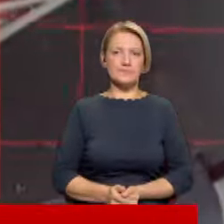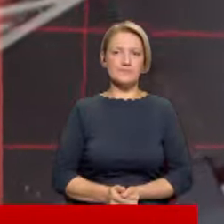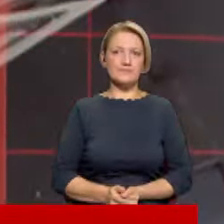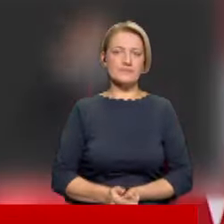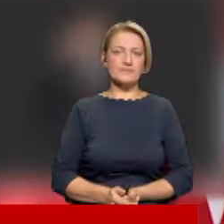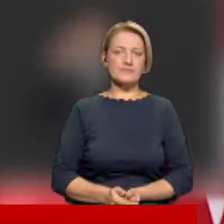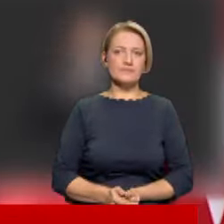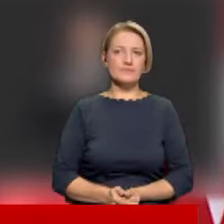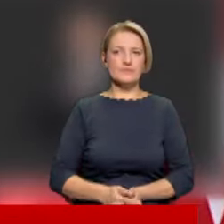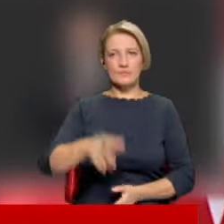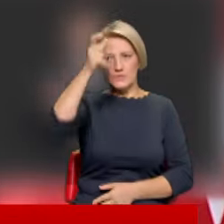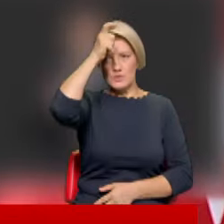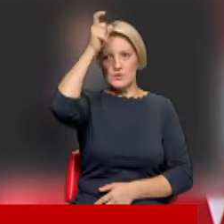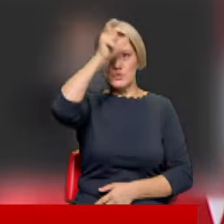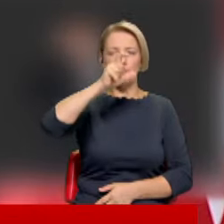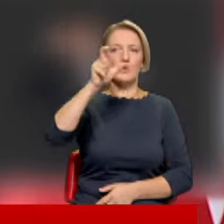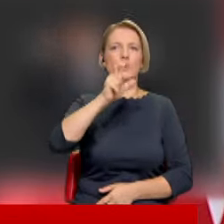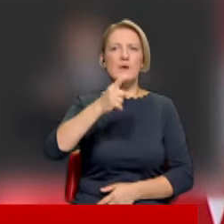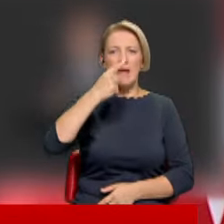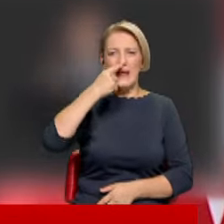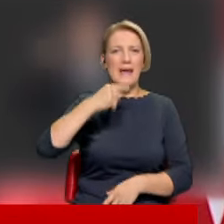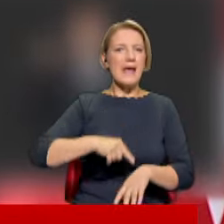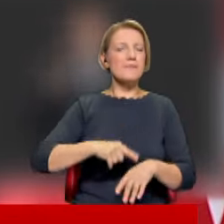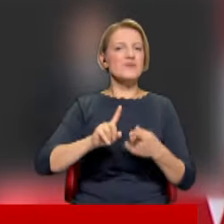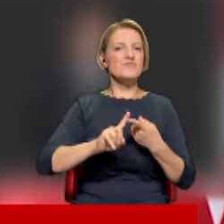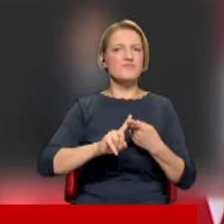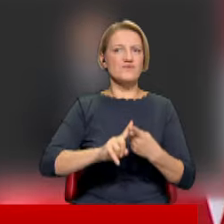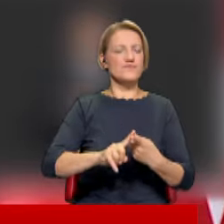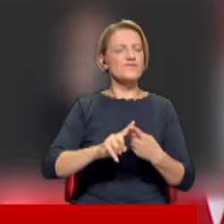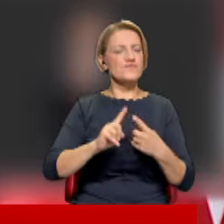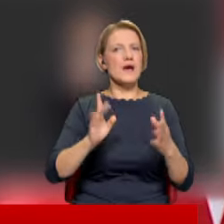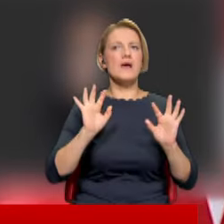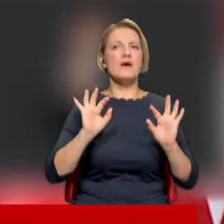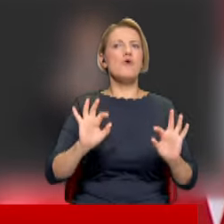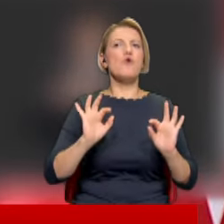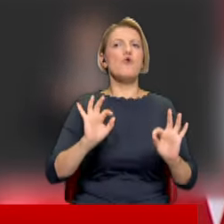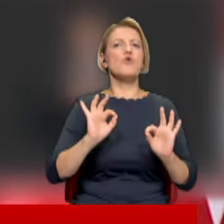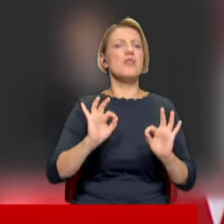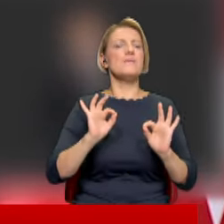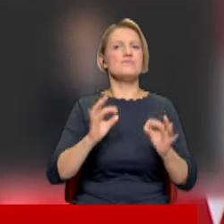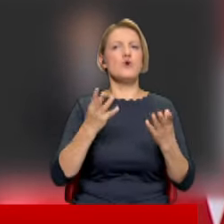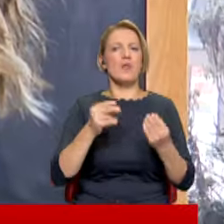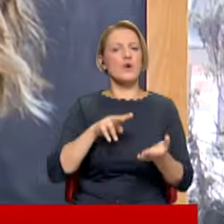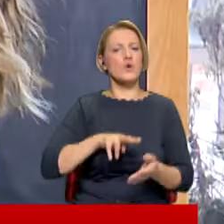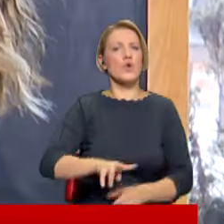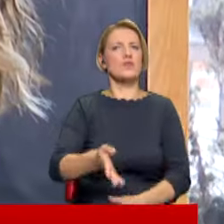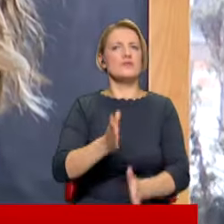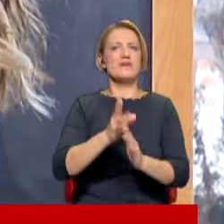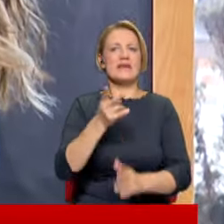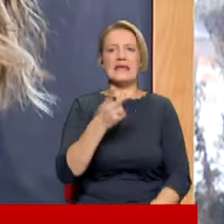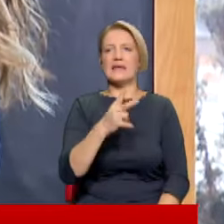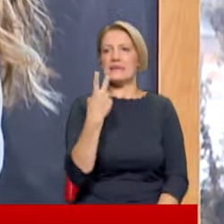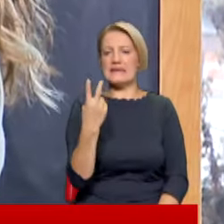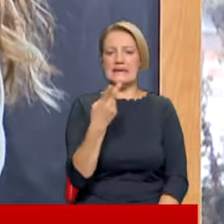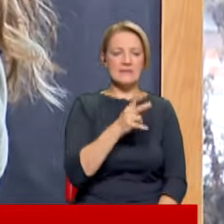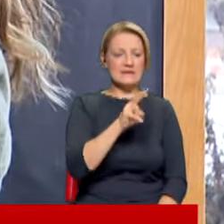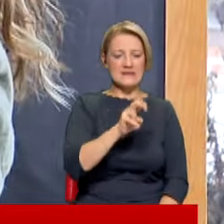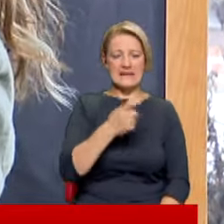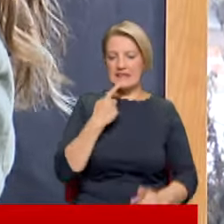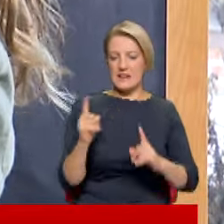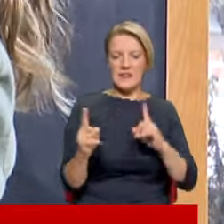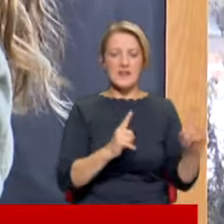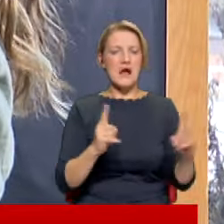düşmedi Türkiye Emin ve Ehil ellerde yoluna devam etmektedir 2002 2008 yılları